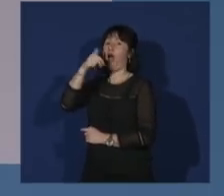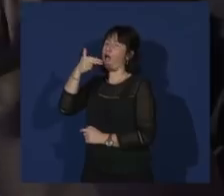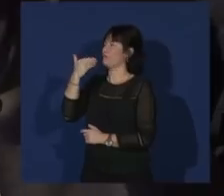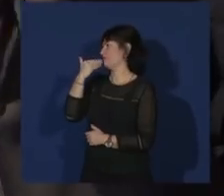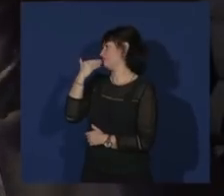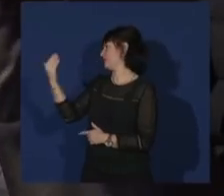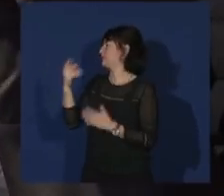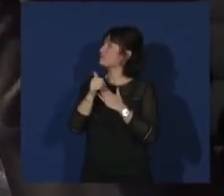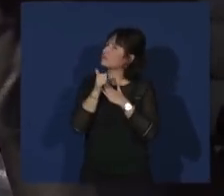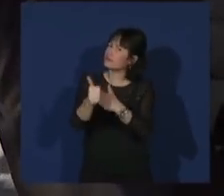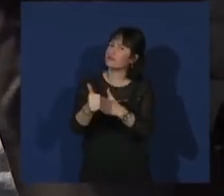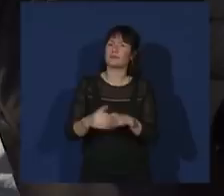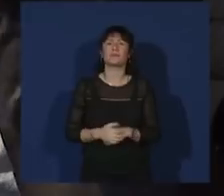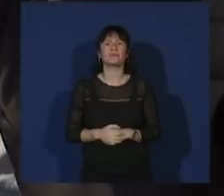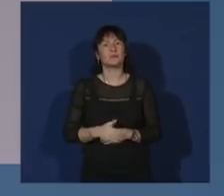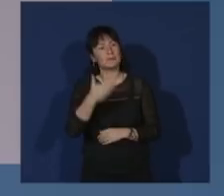À